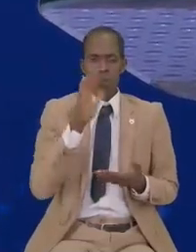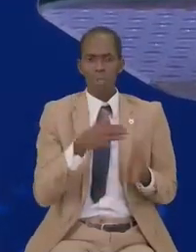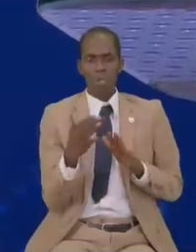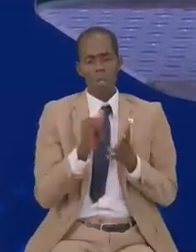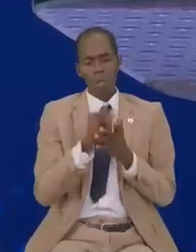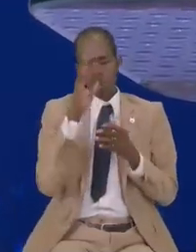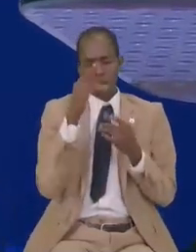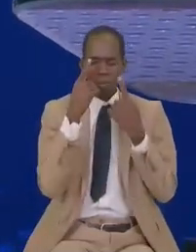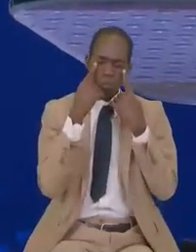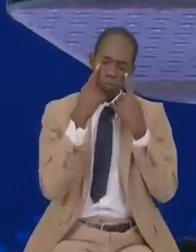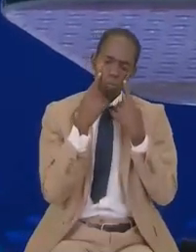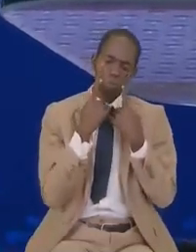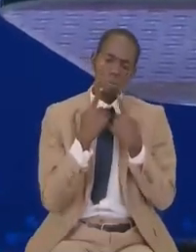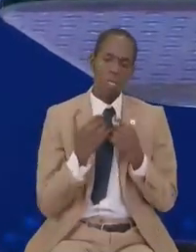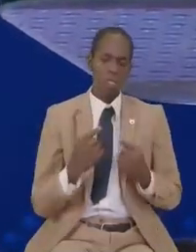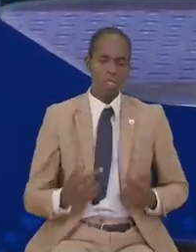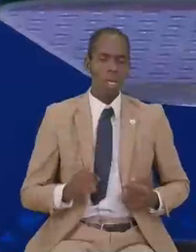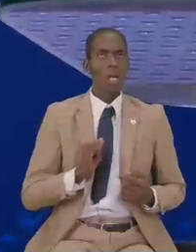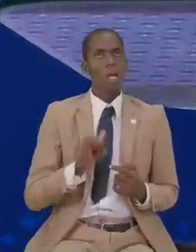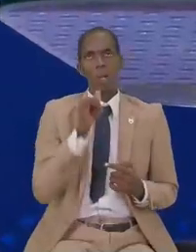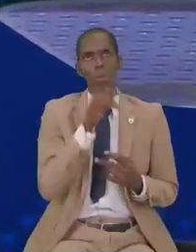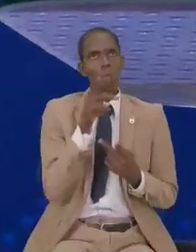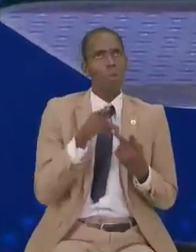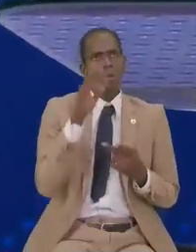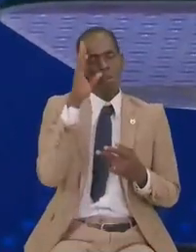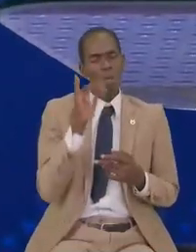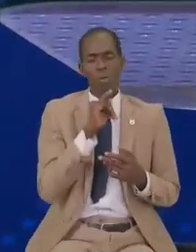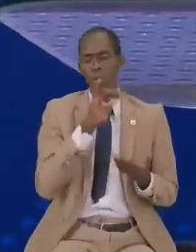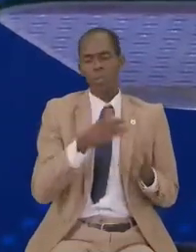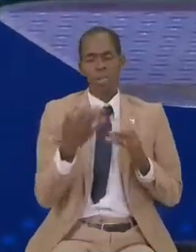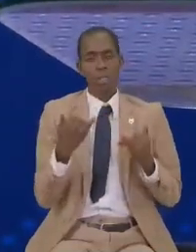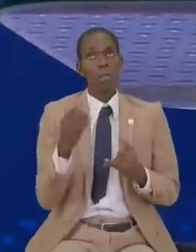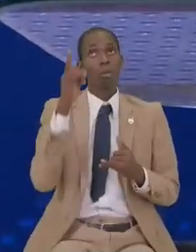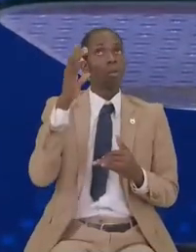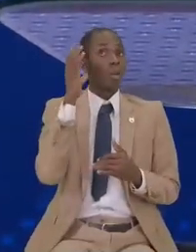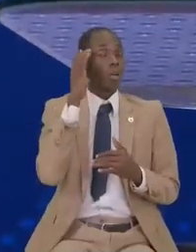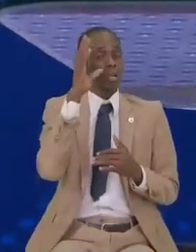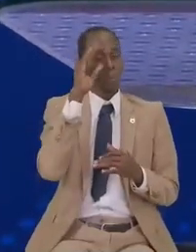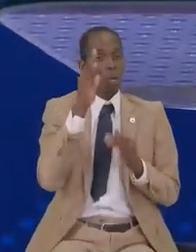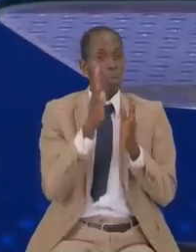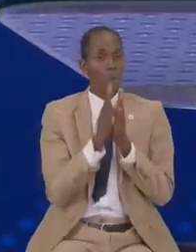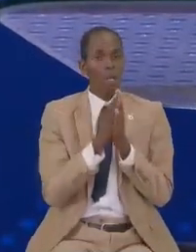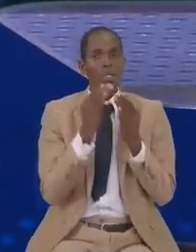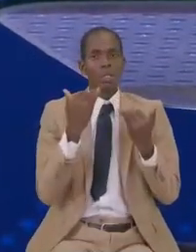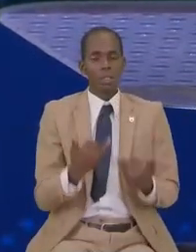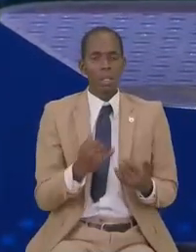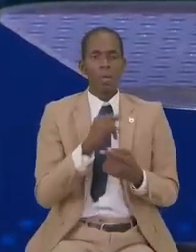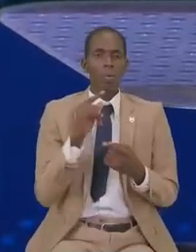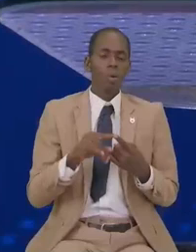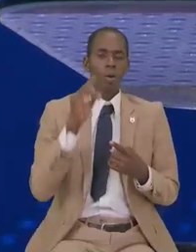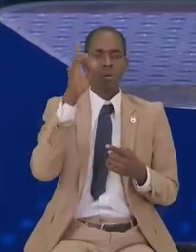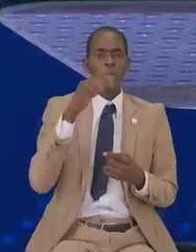Il a crié, j'ai mené une vie parfaite et je ne vais pas mourir maintenant. Dieu l'a